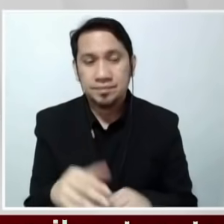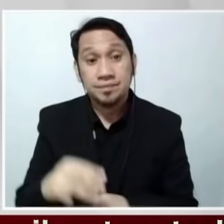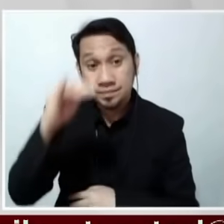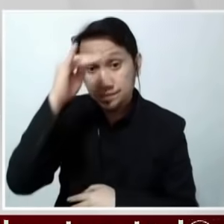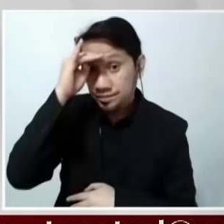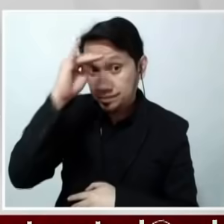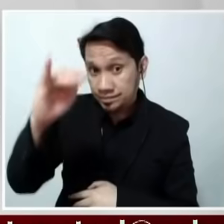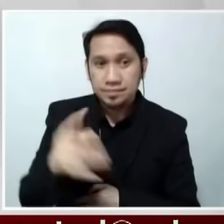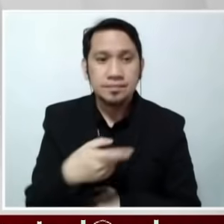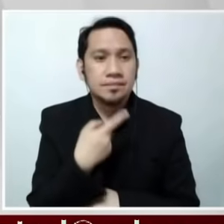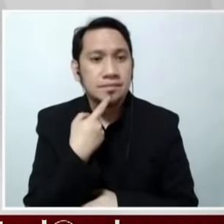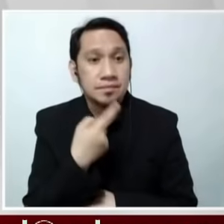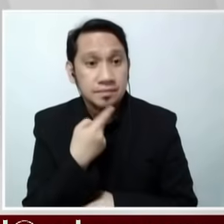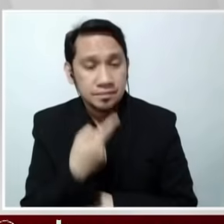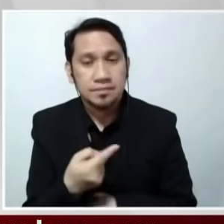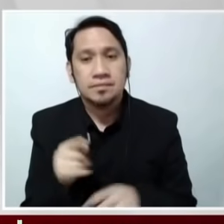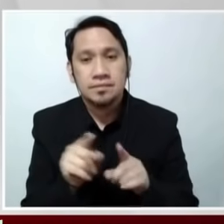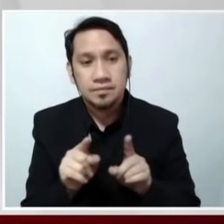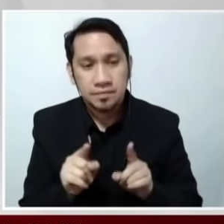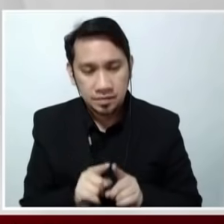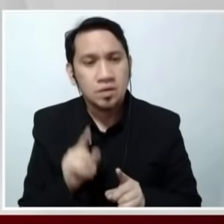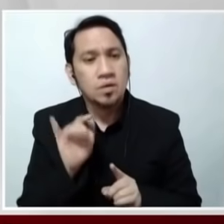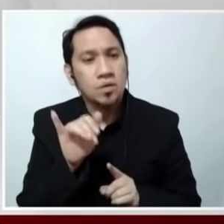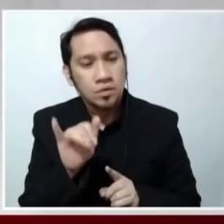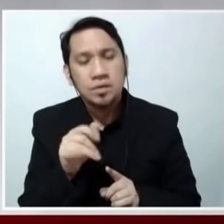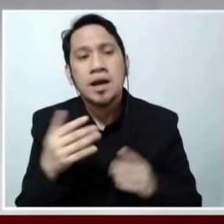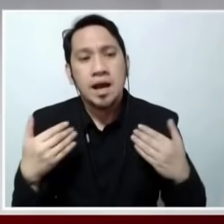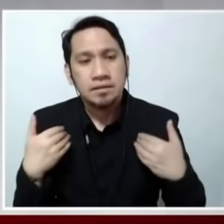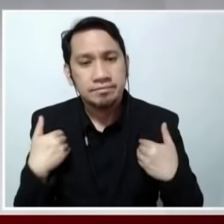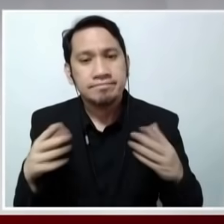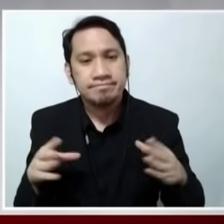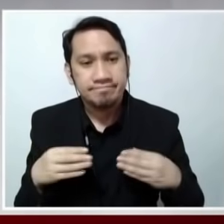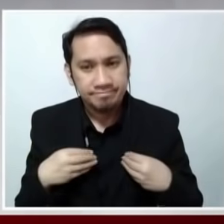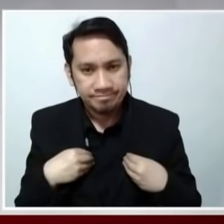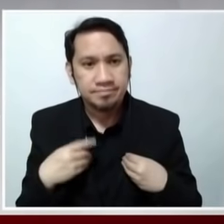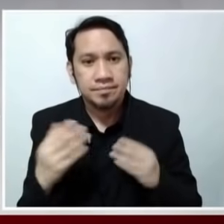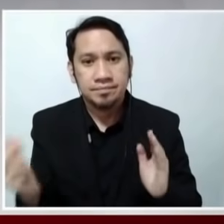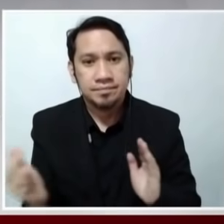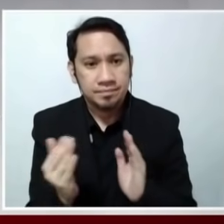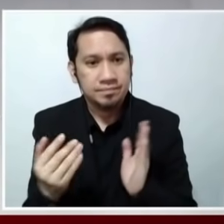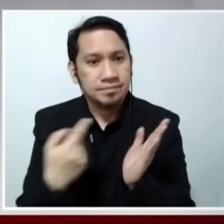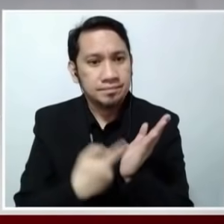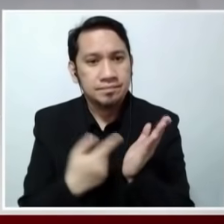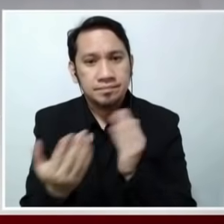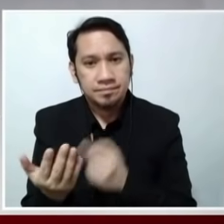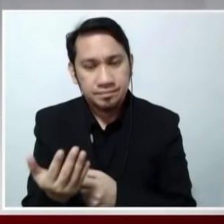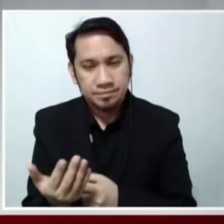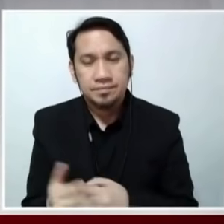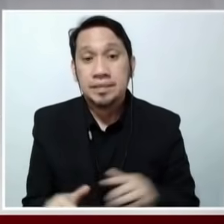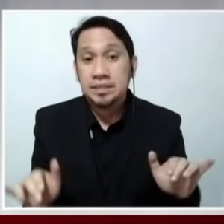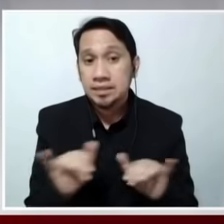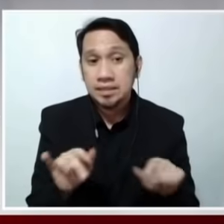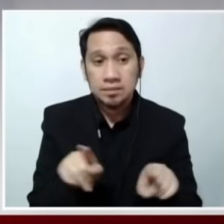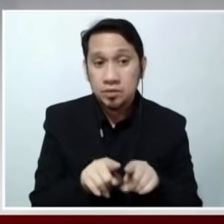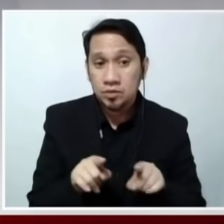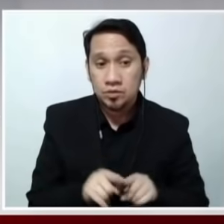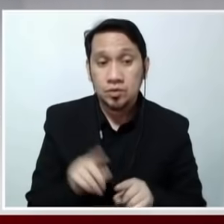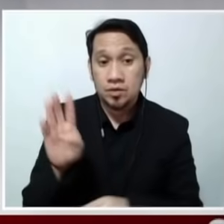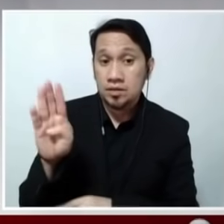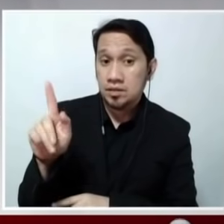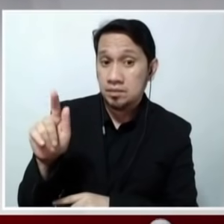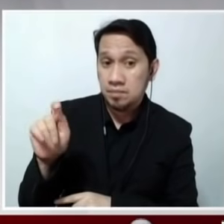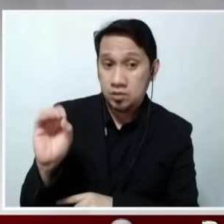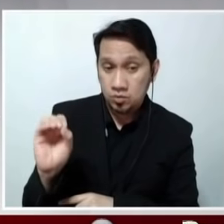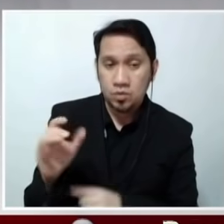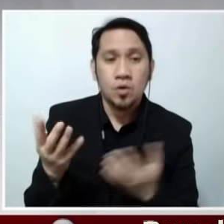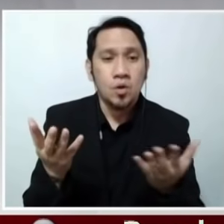Isko Moreno inihayag din ang pagpabor sa harapang debate. Harapang debate rin ang gusto ni Senador Ronald Bato de la Rosa na dapat